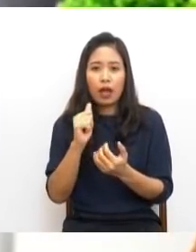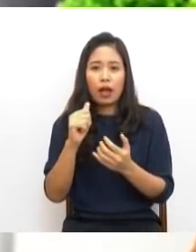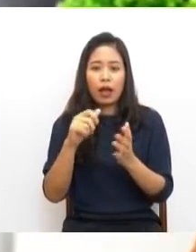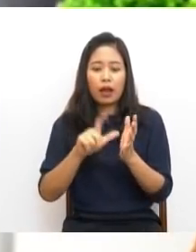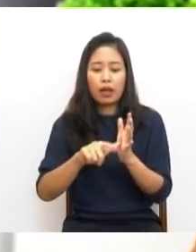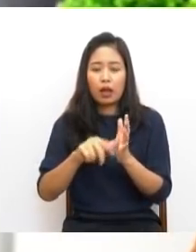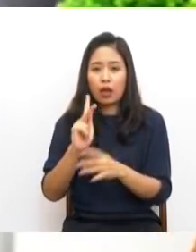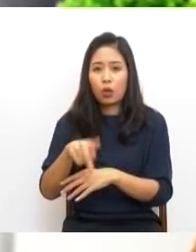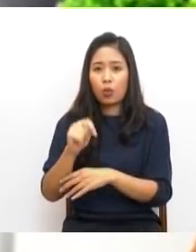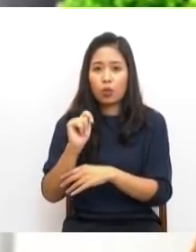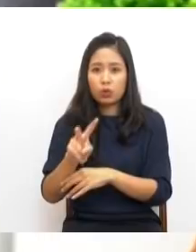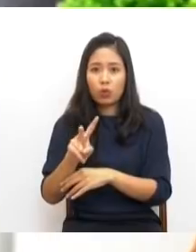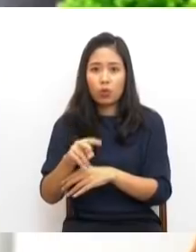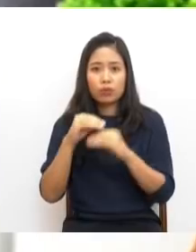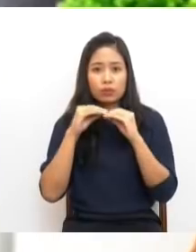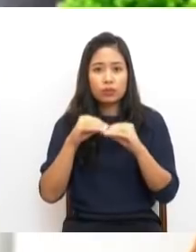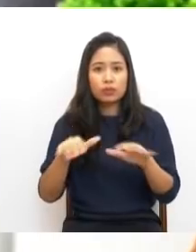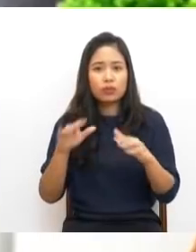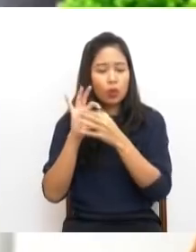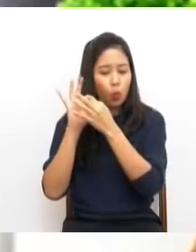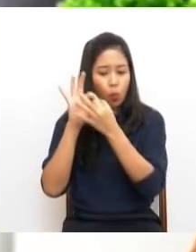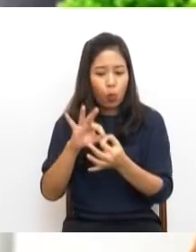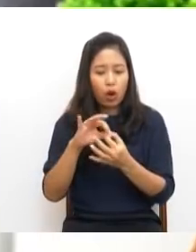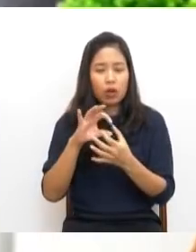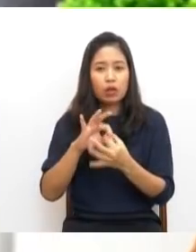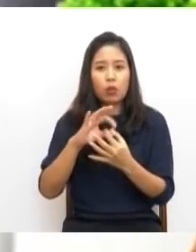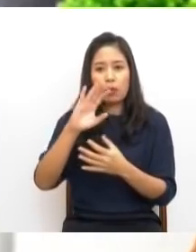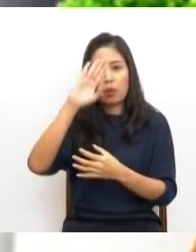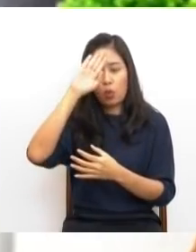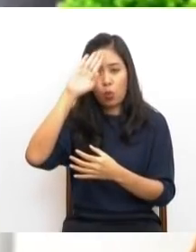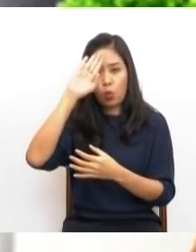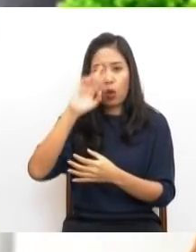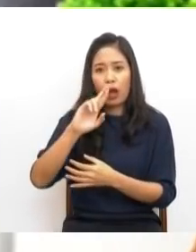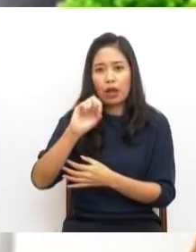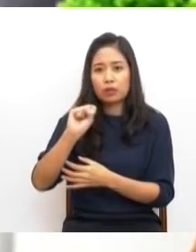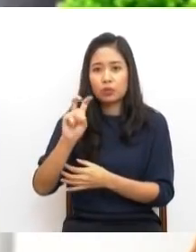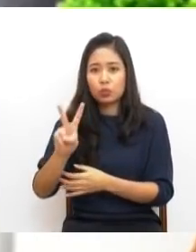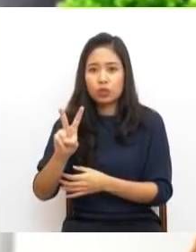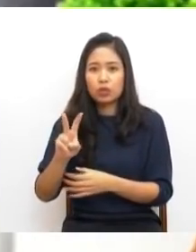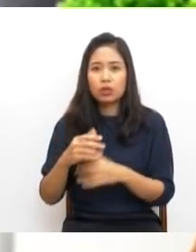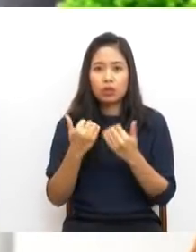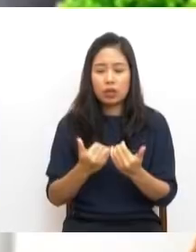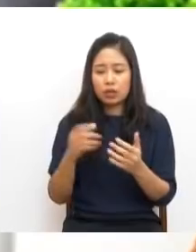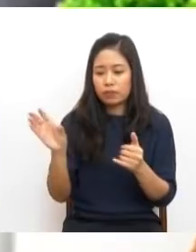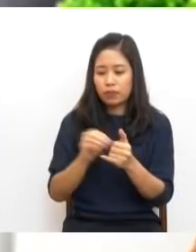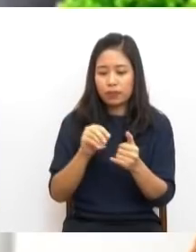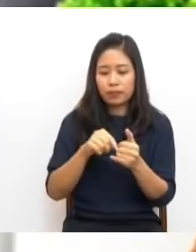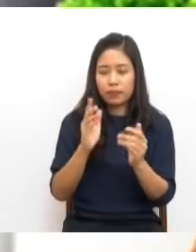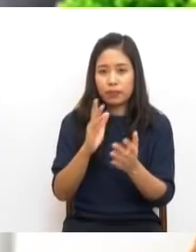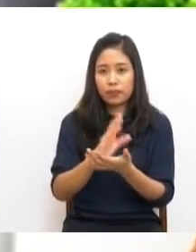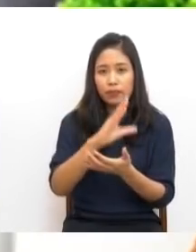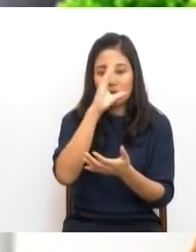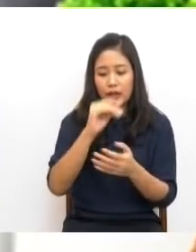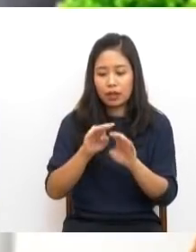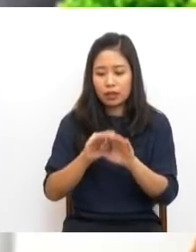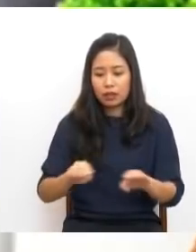กบฐได้แสดงความห่วงใยเตือนภัยเกี่ยวกับโรคไวรัส RSV ให้กับนักเรียนเพื่อนครูและผู้ที่มีส่วนเกี่ยวข้